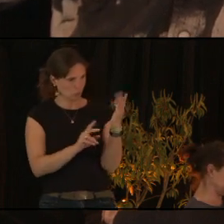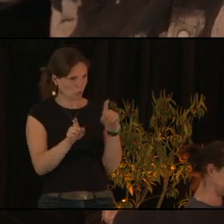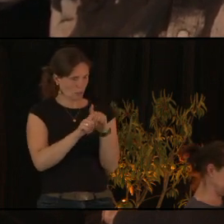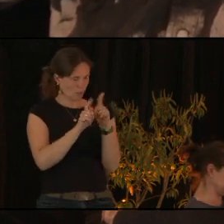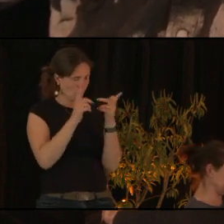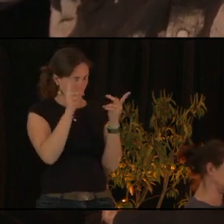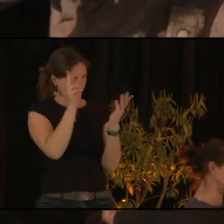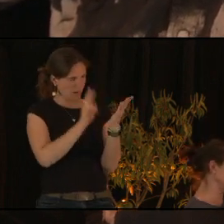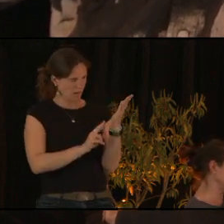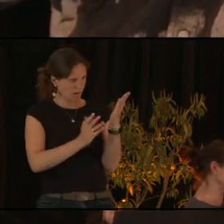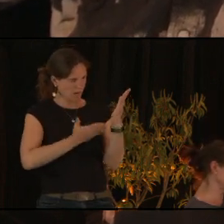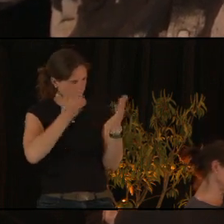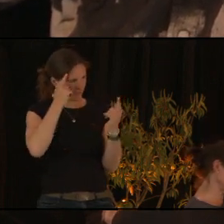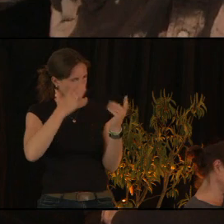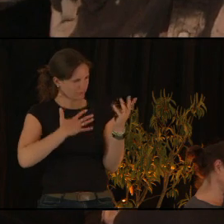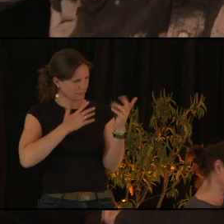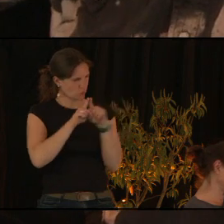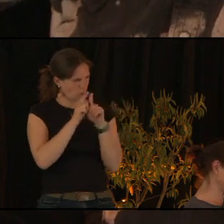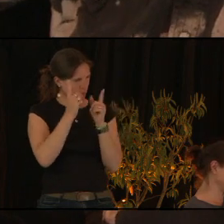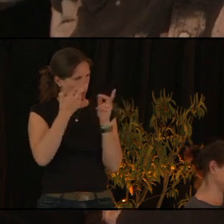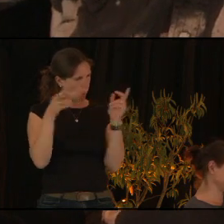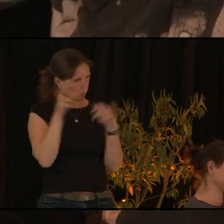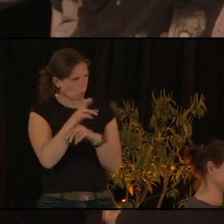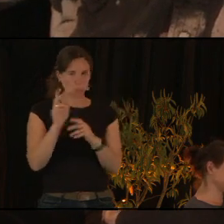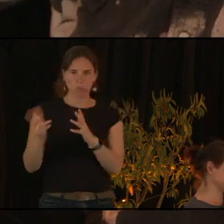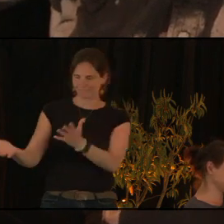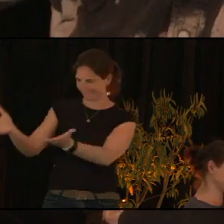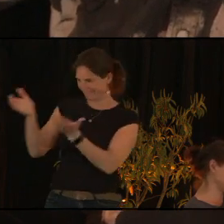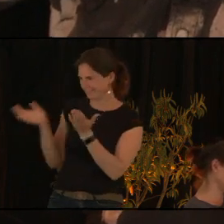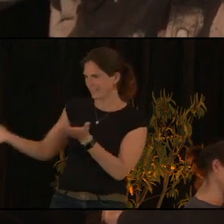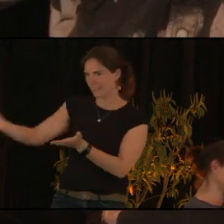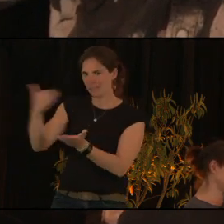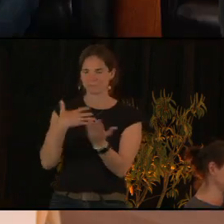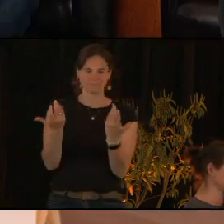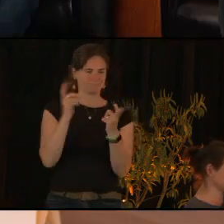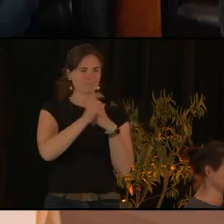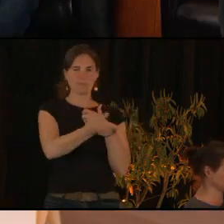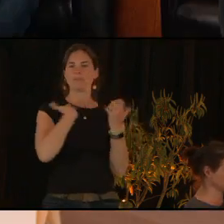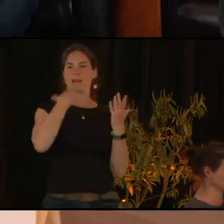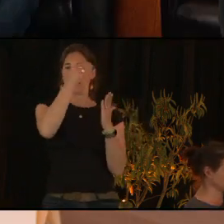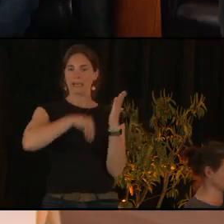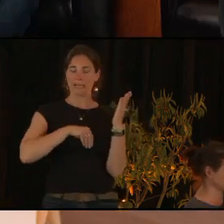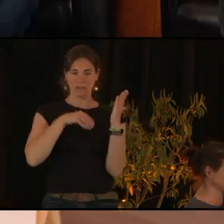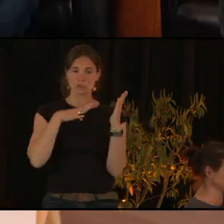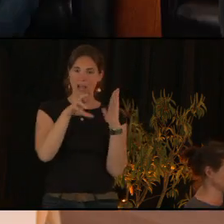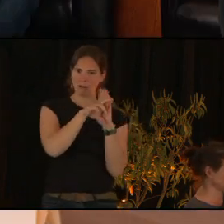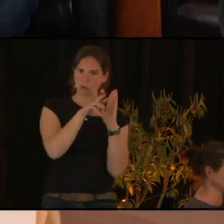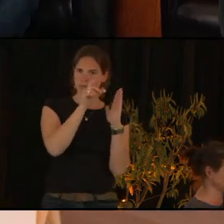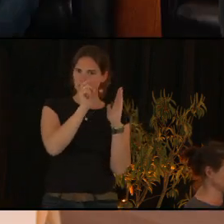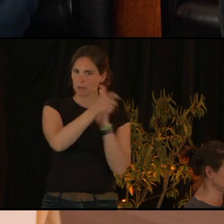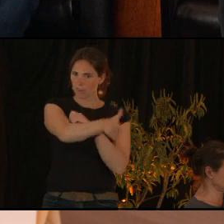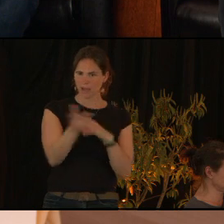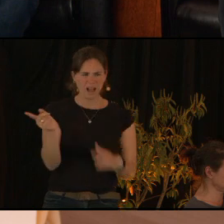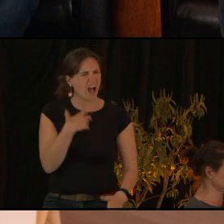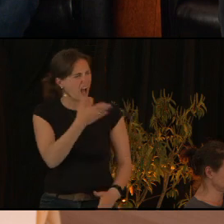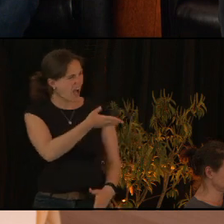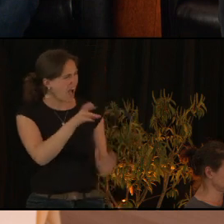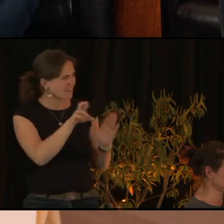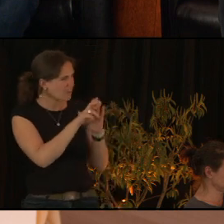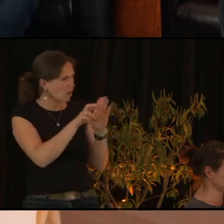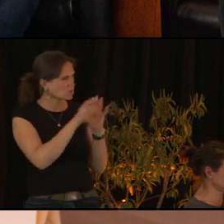formidable, c'est que je n'arrête pas de rencontrer des gens qui ont vu des choses différentes et qui ont lu des choses différentes. Alors, j'ai beau le savoir, c'est mon